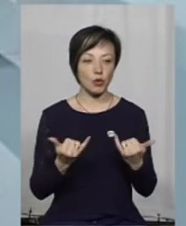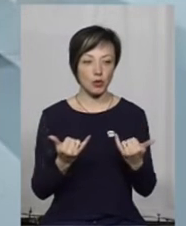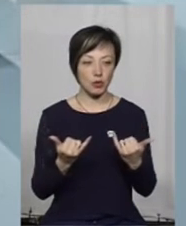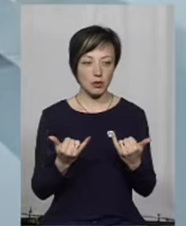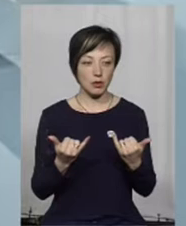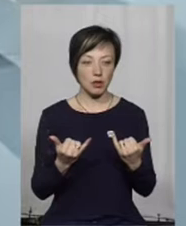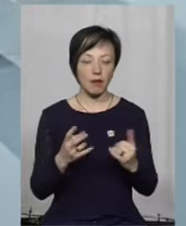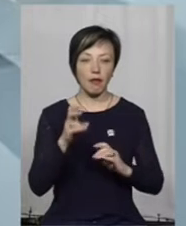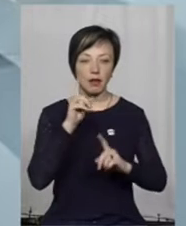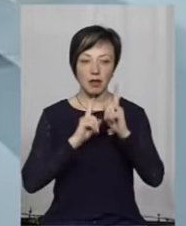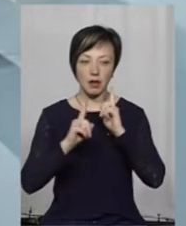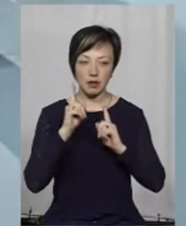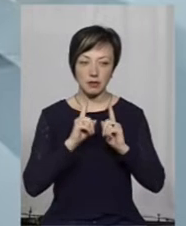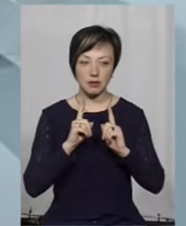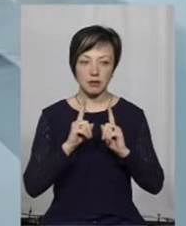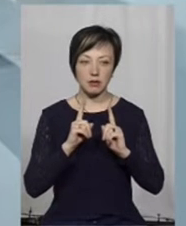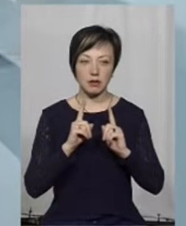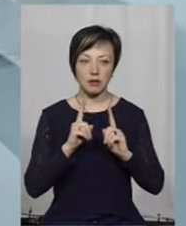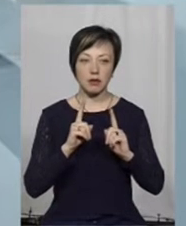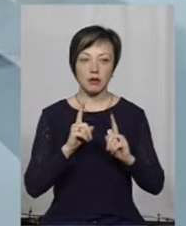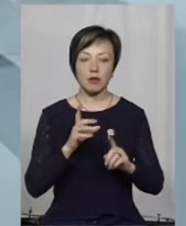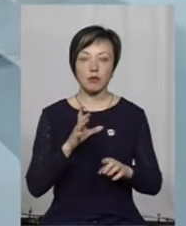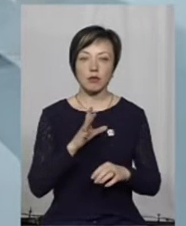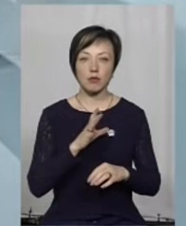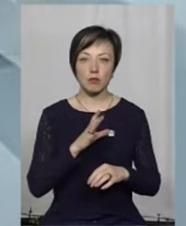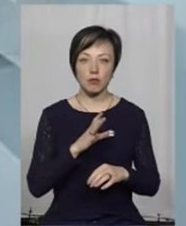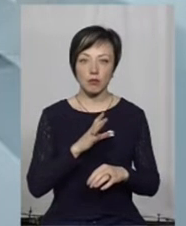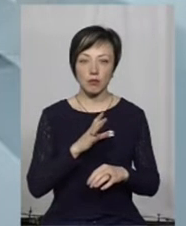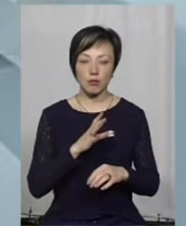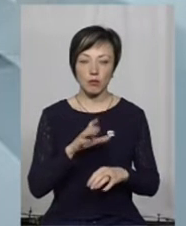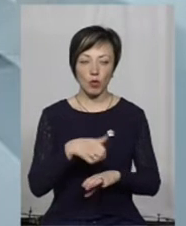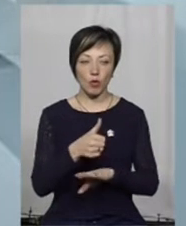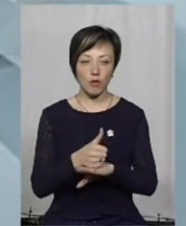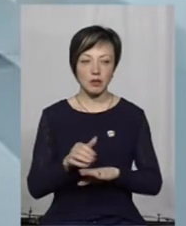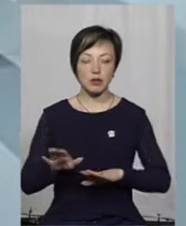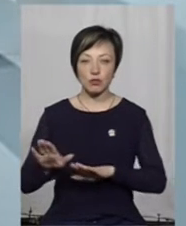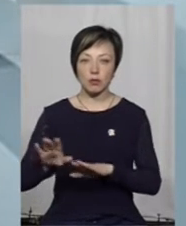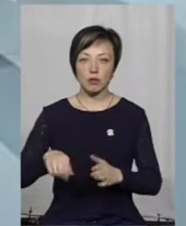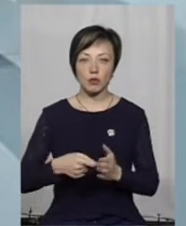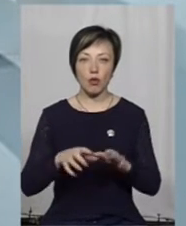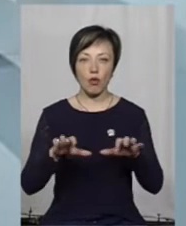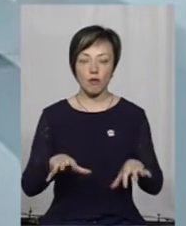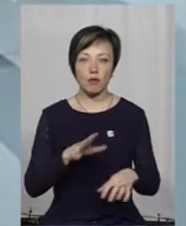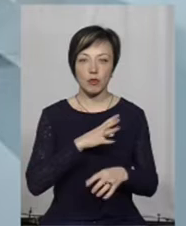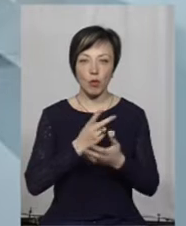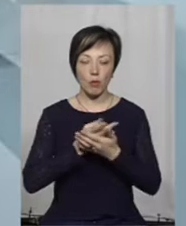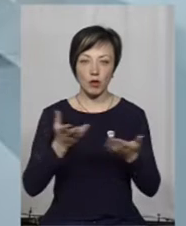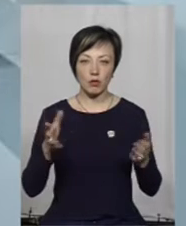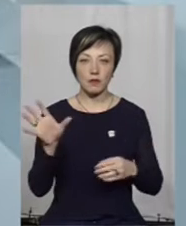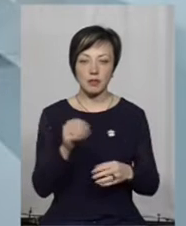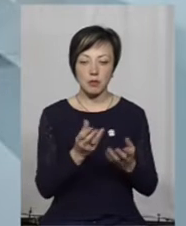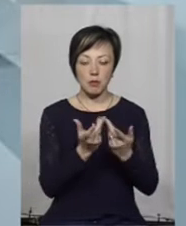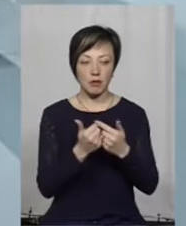сьогодні на нараді були оприлюднені вже, на нараді під головуванням заступника міського голови були вже оприлюднені